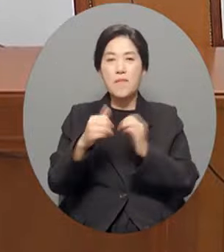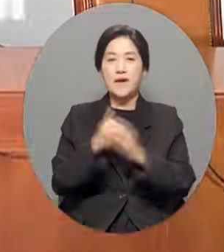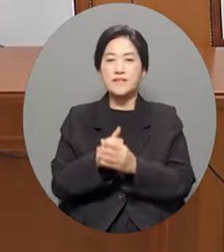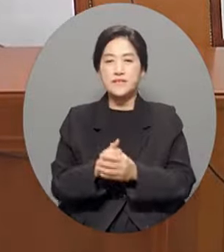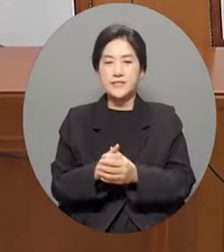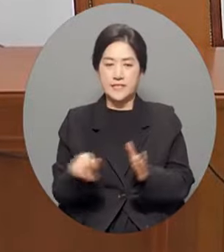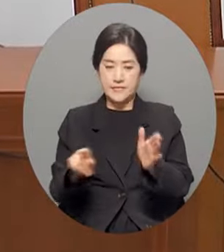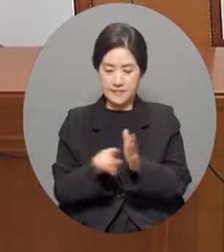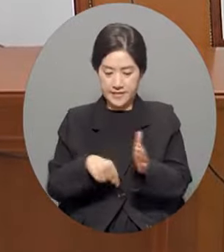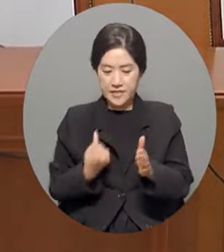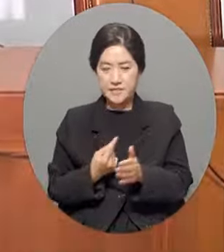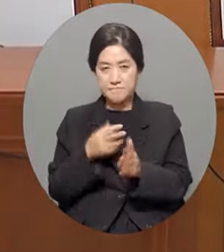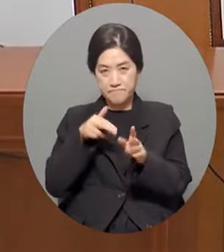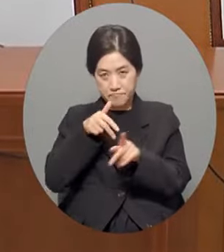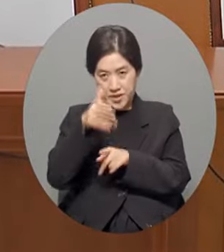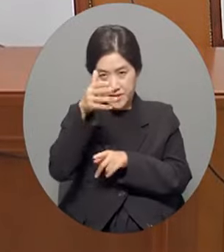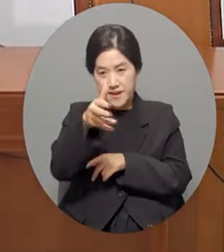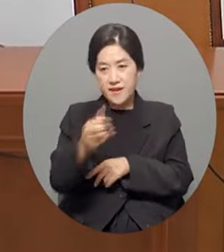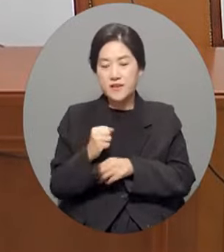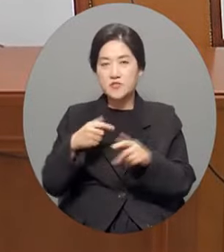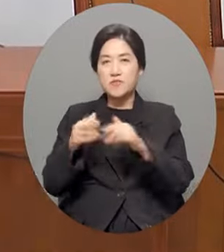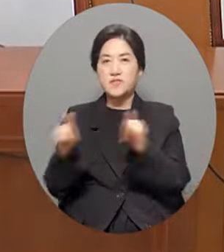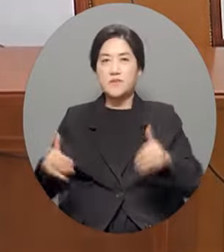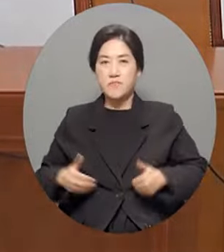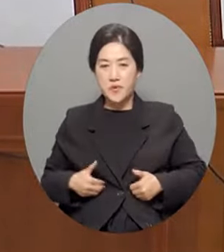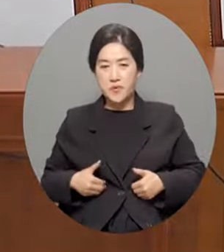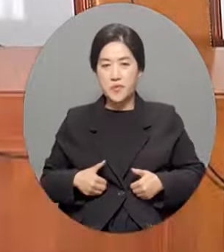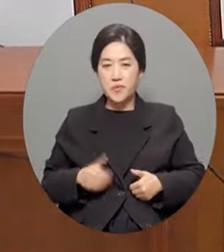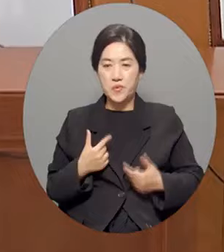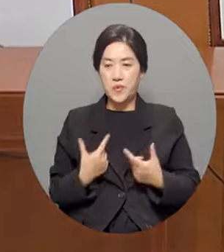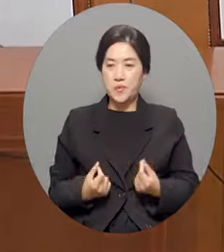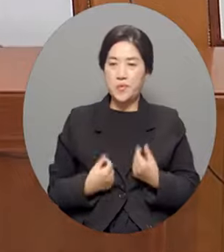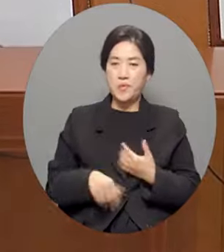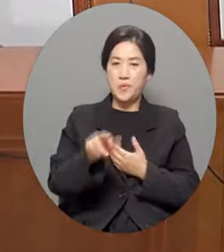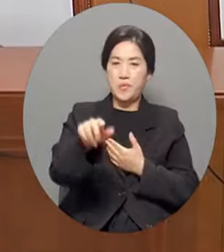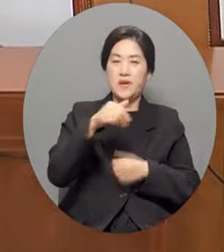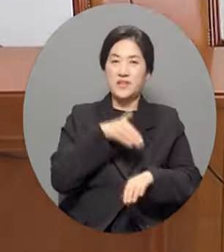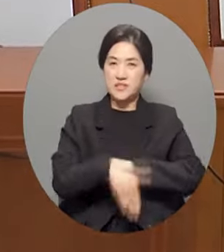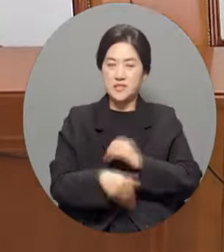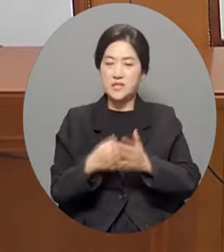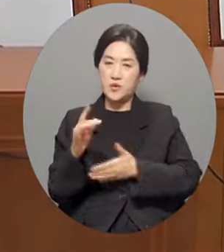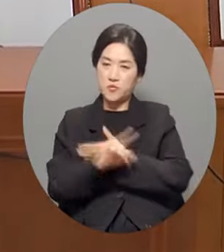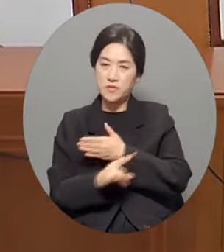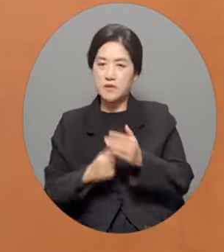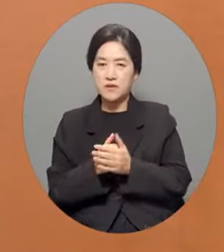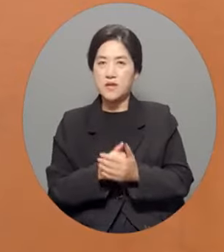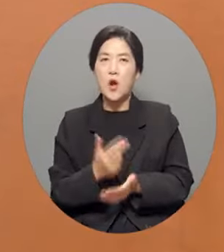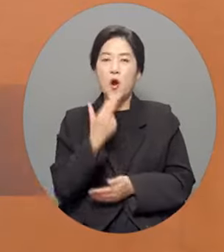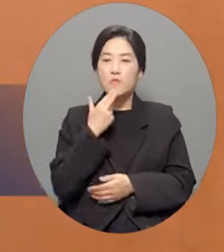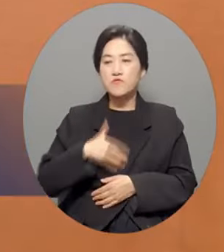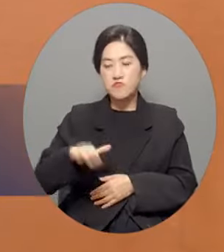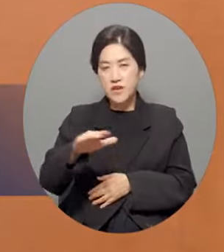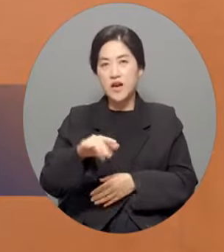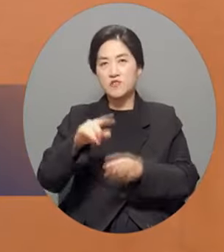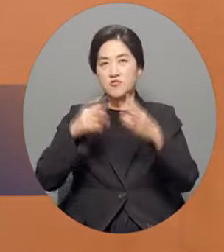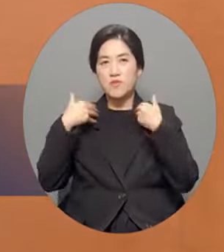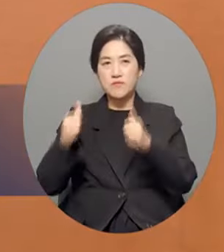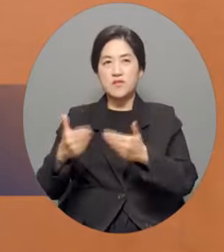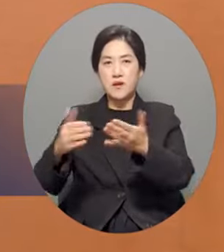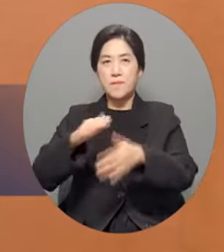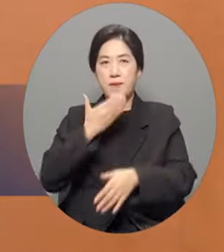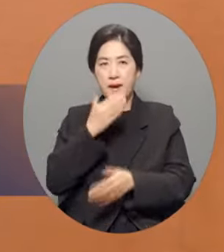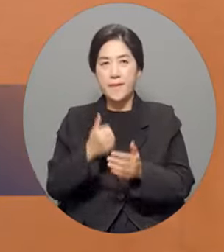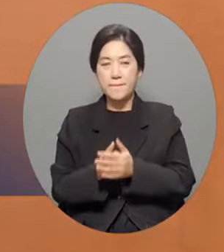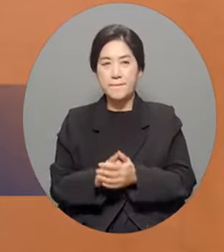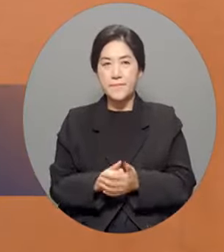정치인이 필요하다며 내로남불과 위선 없는 개혁신당이 윤석열 정권을 심판할 수 있다고 주장했습니다. 그러면 배지 있는 이준석,